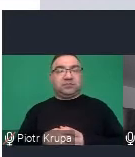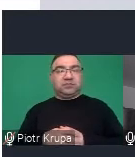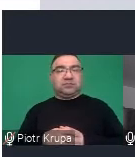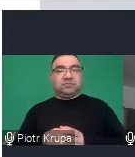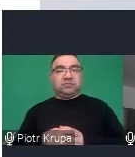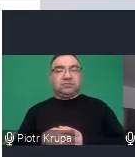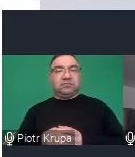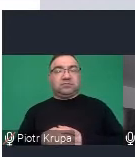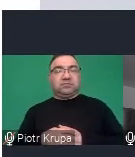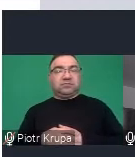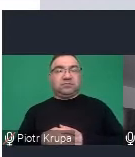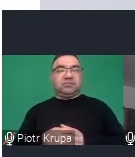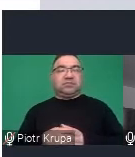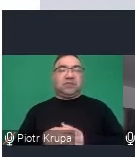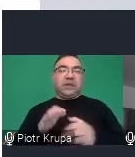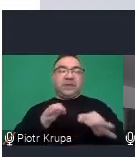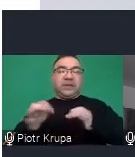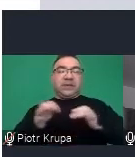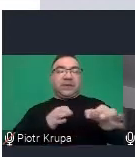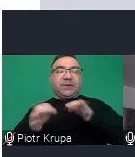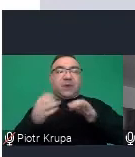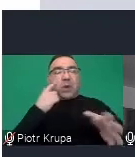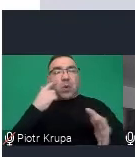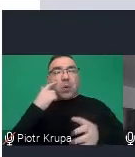euro, pozwoli nam zaoszczędzić